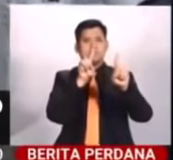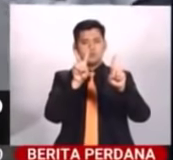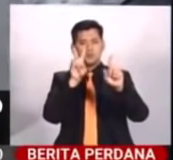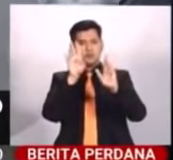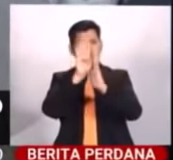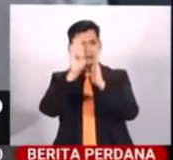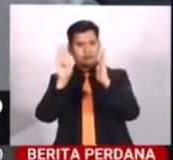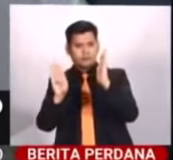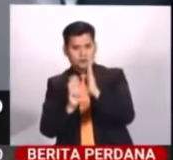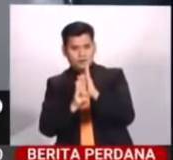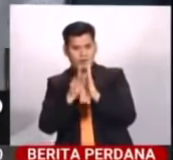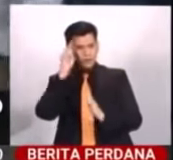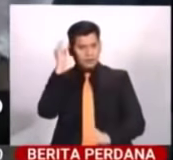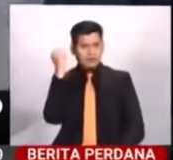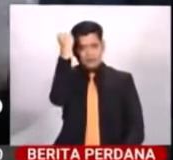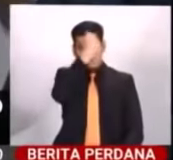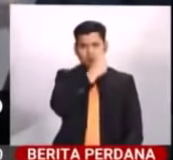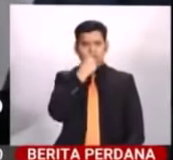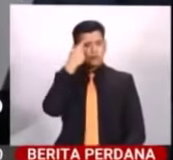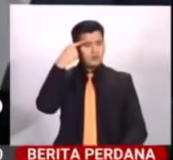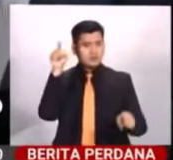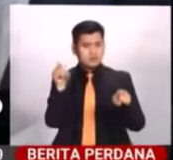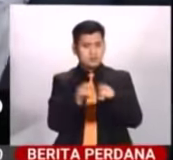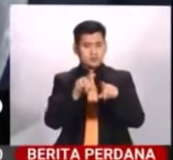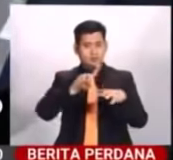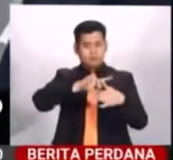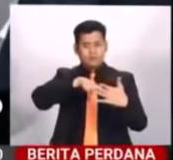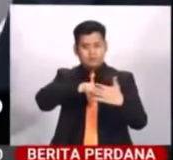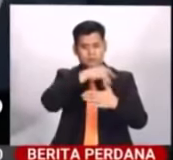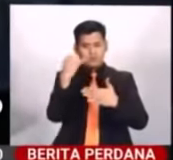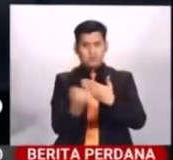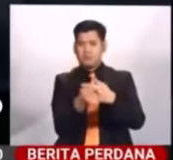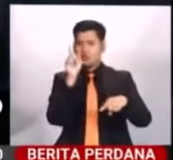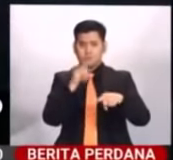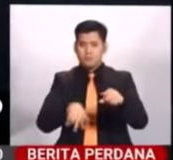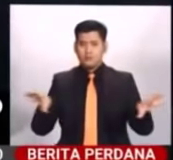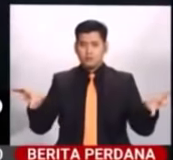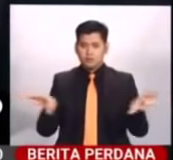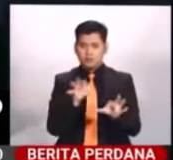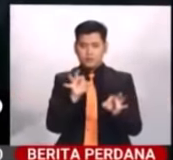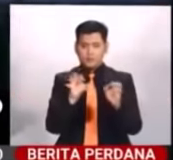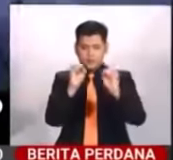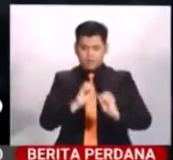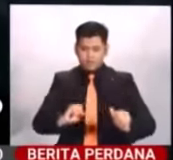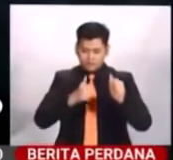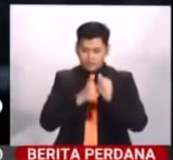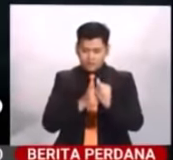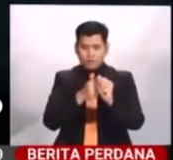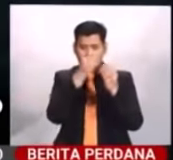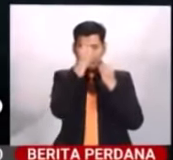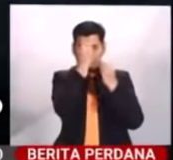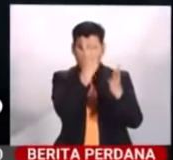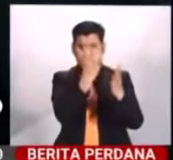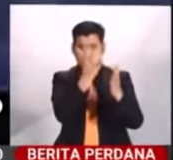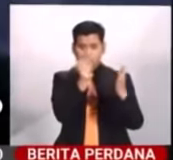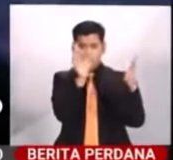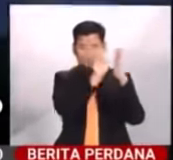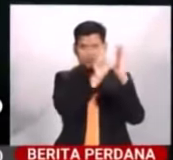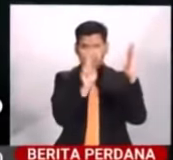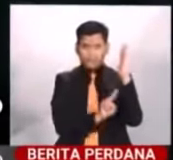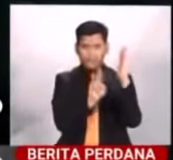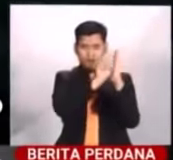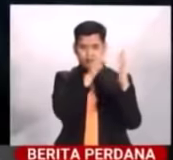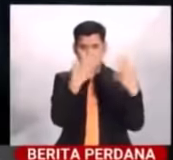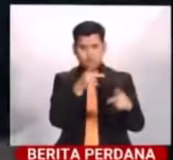RM1.25 bilion. Tan Sri Madinah turut bersetuju yang projek itu tidak boleh dilaksana jika tidak mematuhi garis panduan ditetapkan kementerian